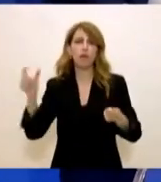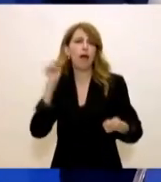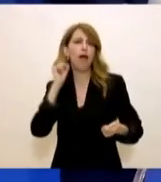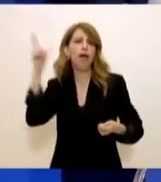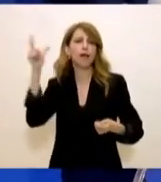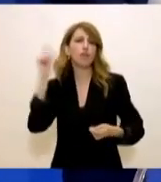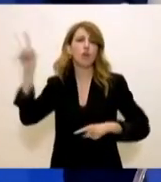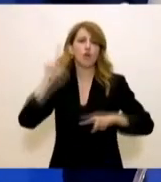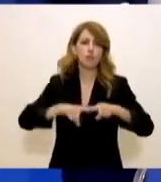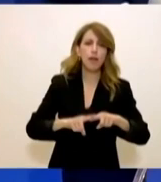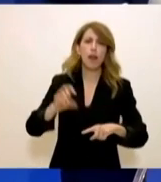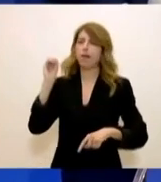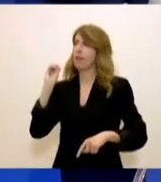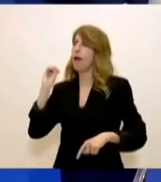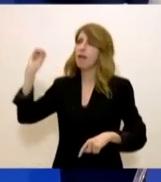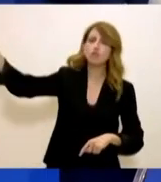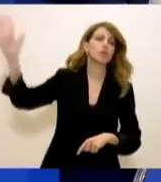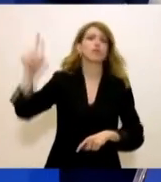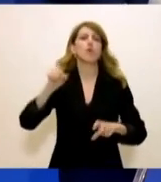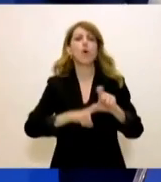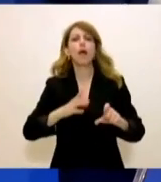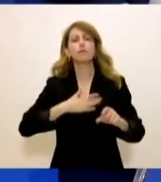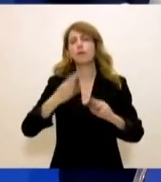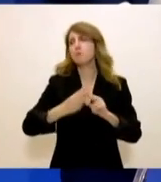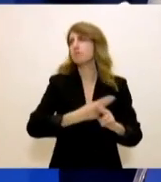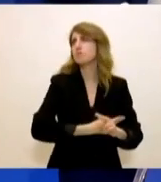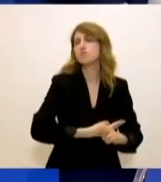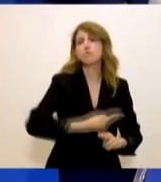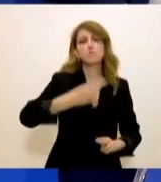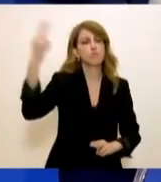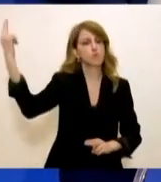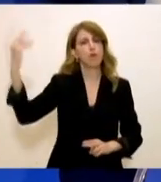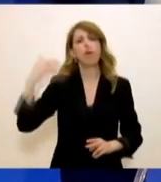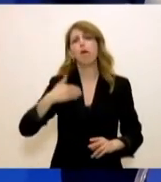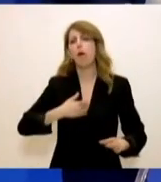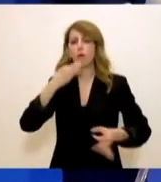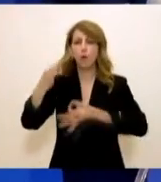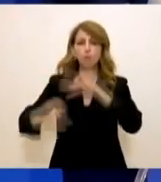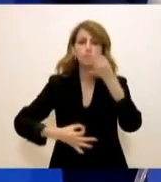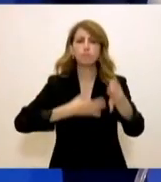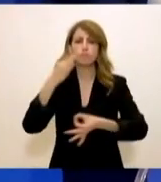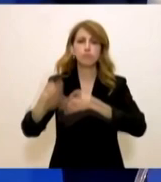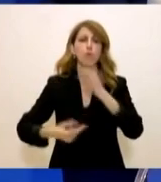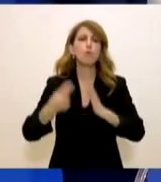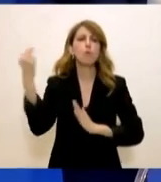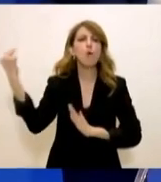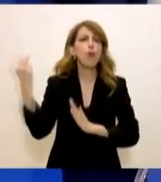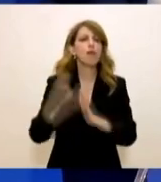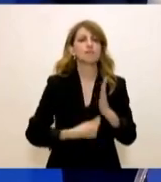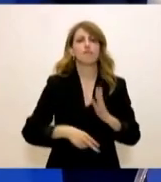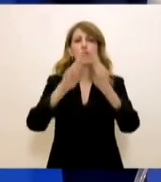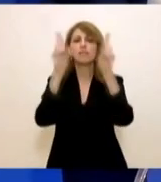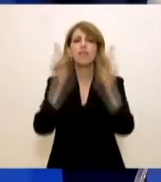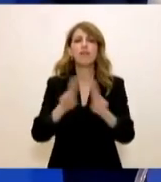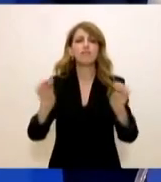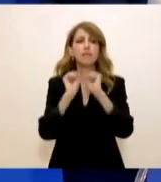καταξιωμένη στο χώρο του event planning και έχω πει πάρα πολλές φορές σε όλα τα διεθνή συνέδρια που συμμετέχω come